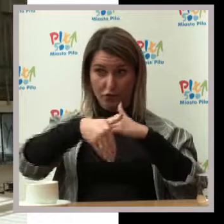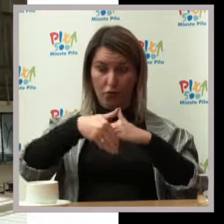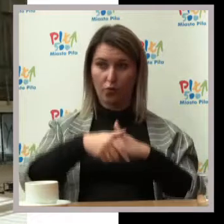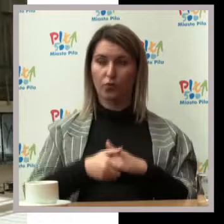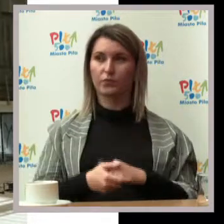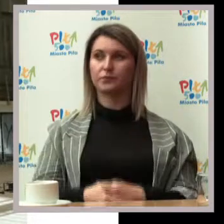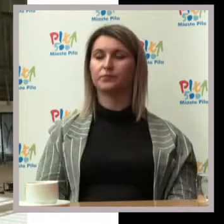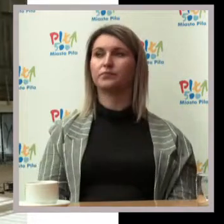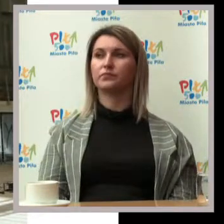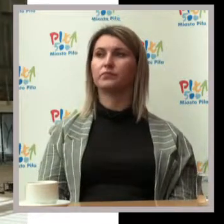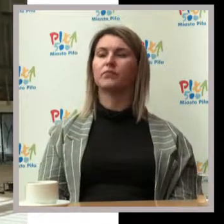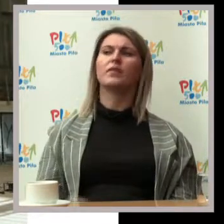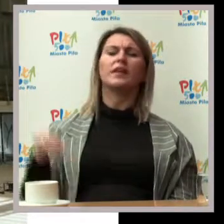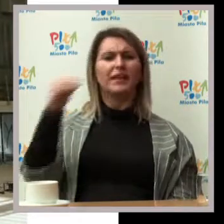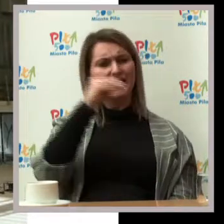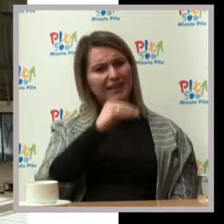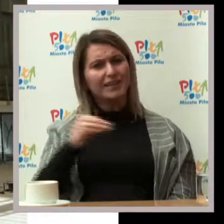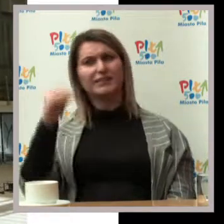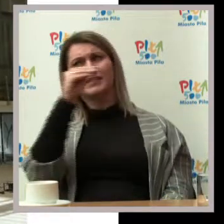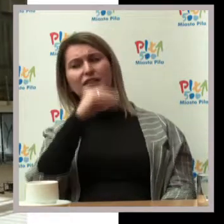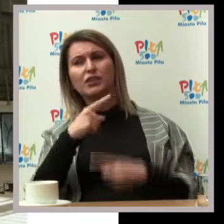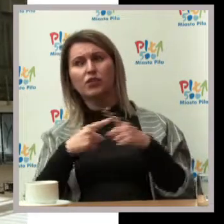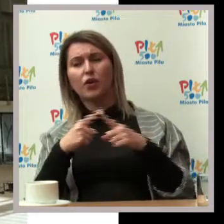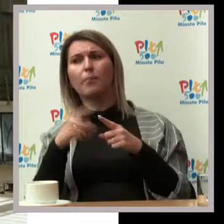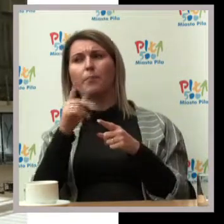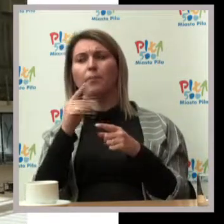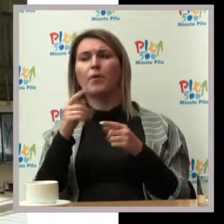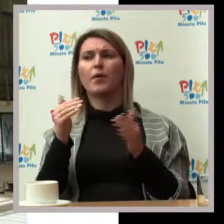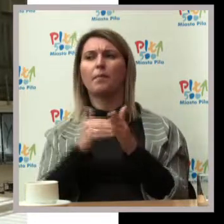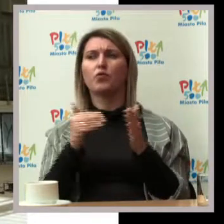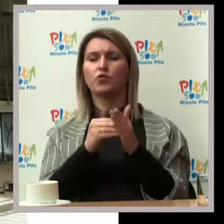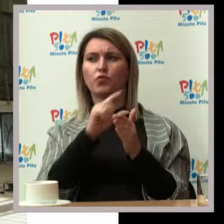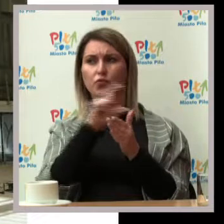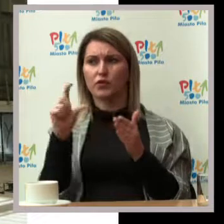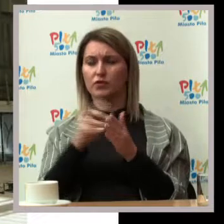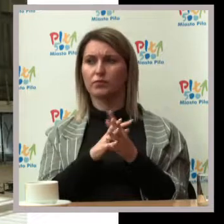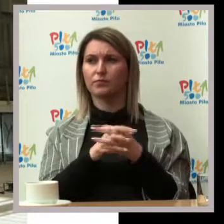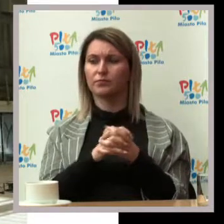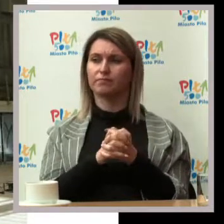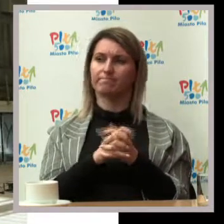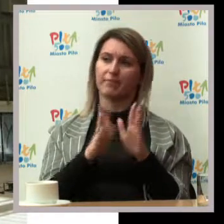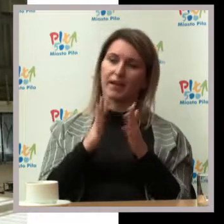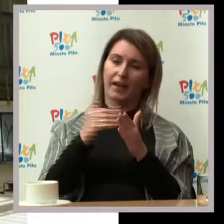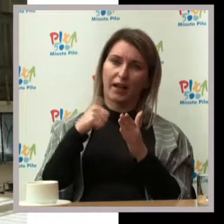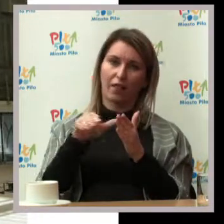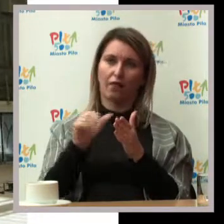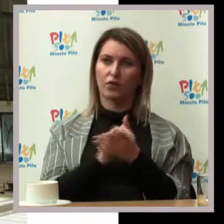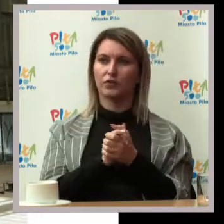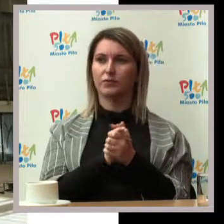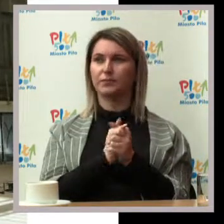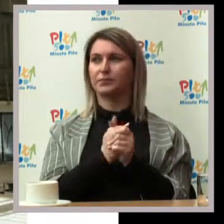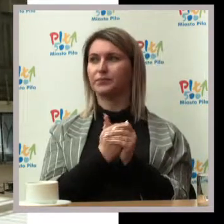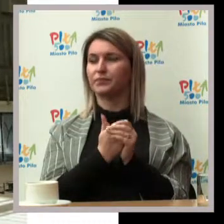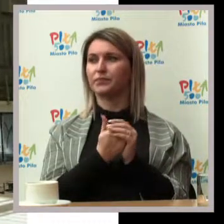wysoko zaawansowane, ale jeszcze wymagają nieco, myślę, że tygodni. Niestety nie widać dokładnie na